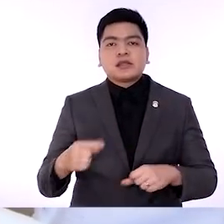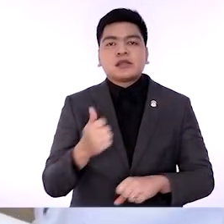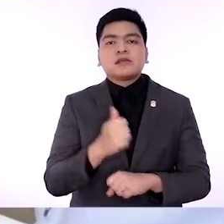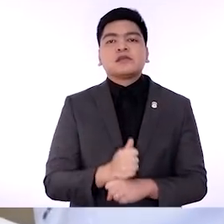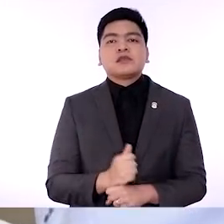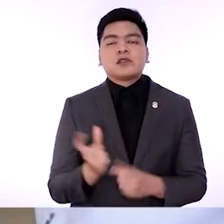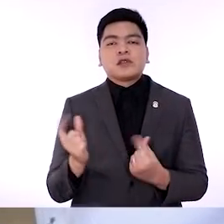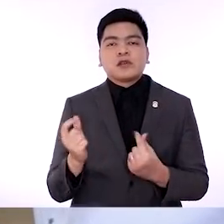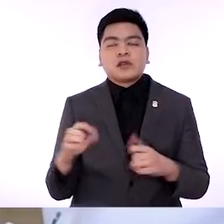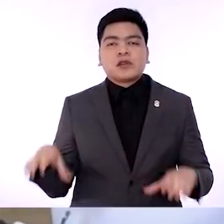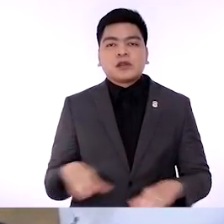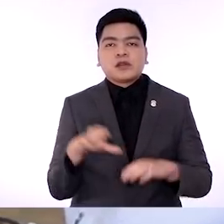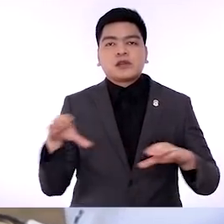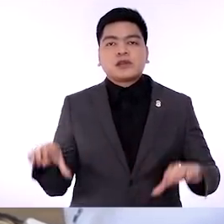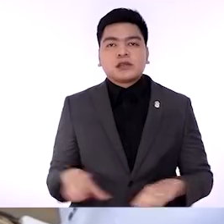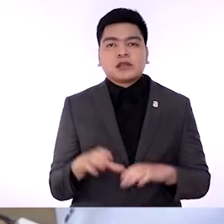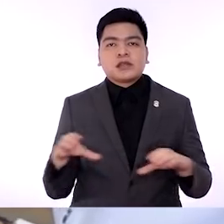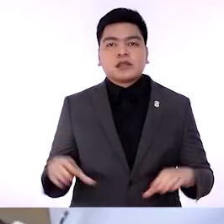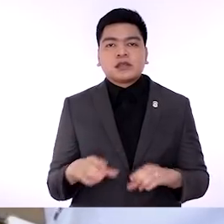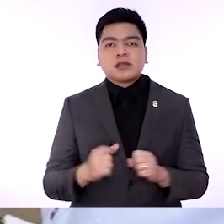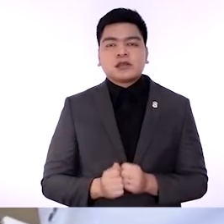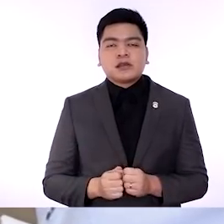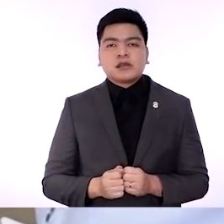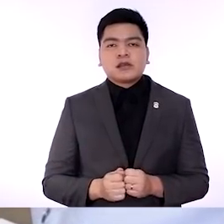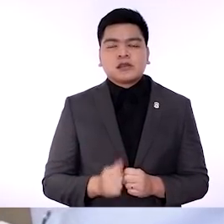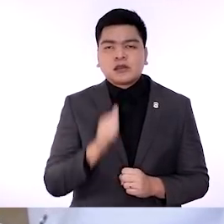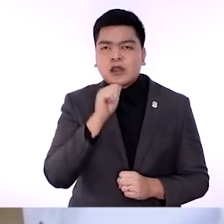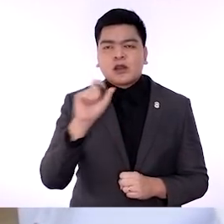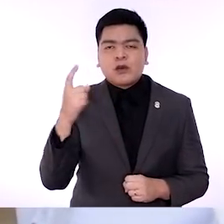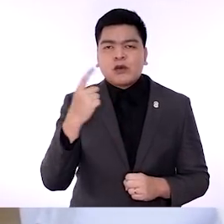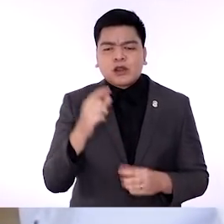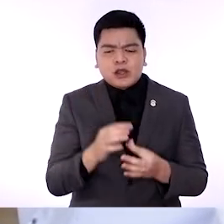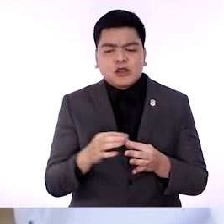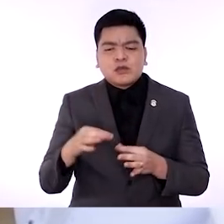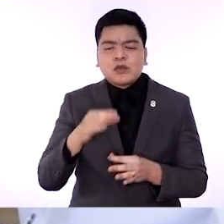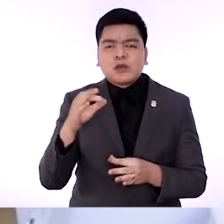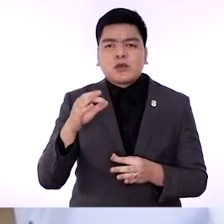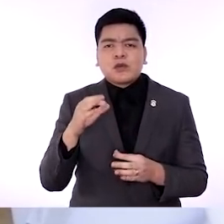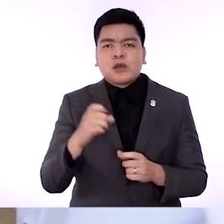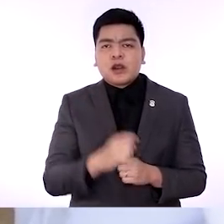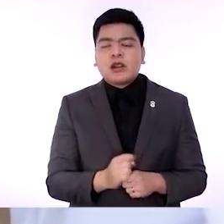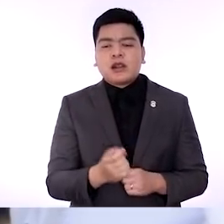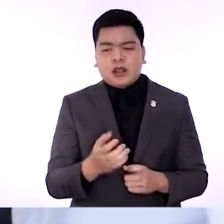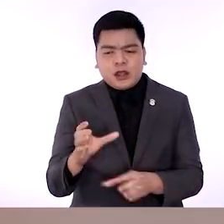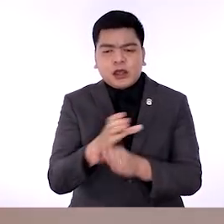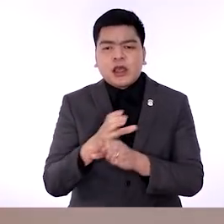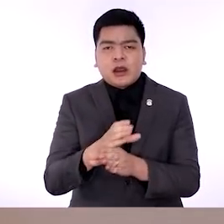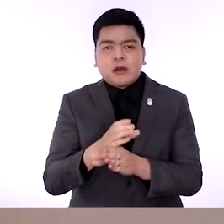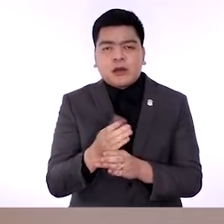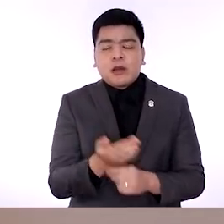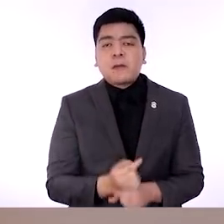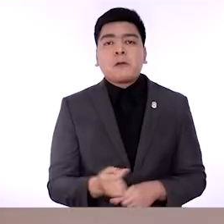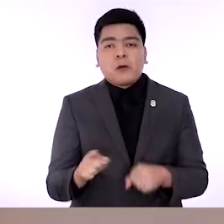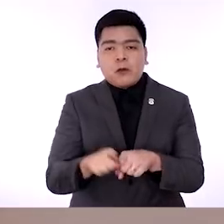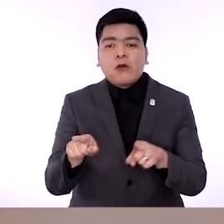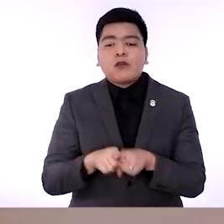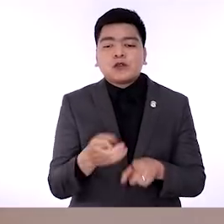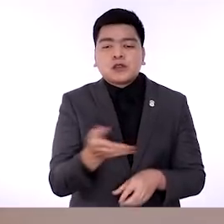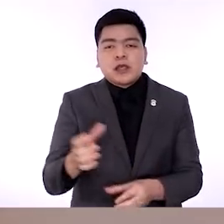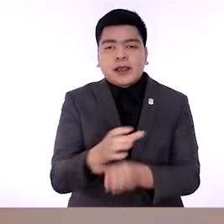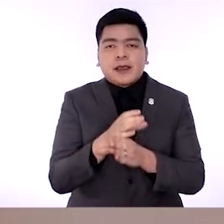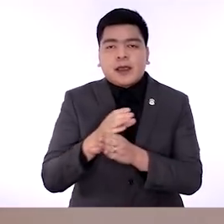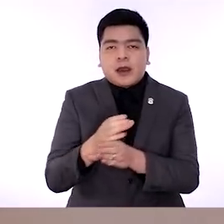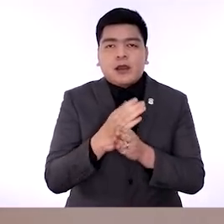ito. Sapagkat hindi lamang ang espirituan ang kanilang ipinagmamalasakit. Ipinagmamalasakit din po